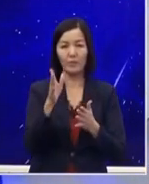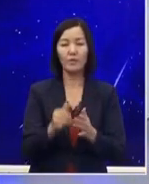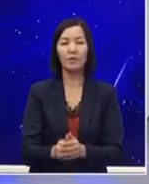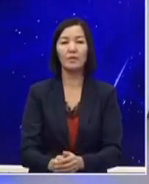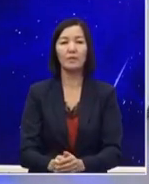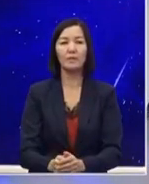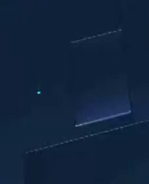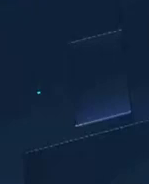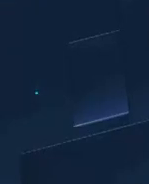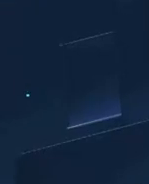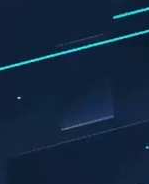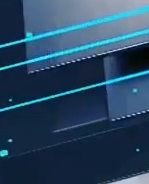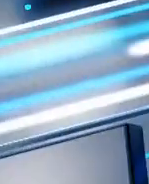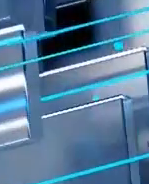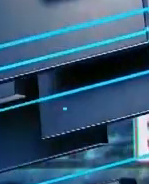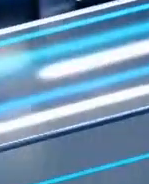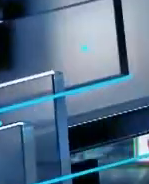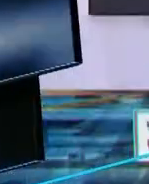көретіндеріңіз.